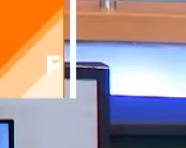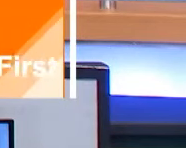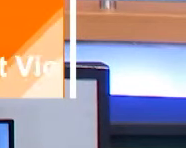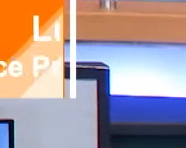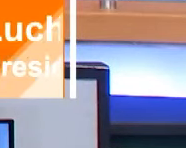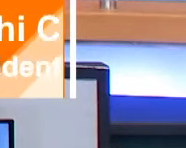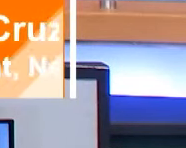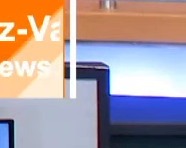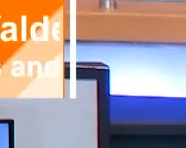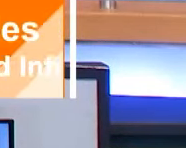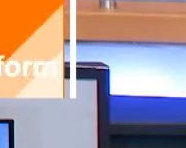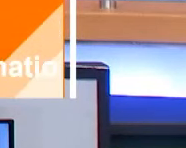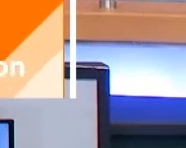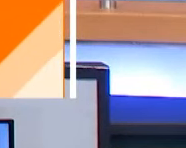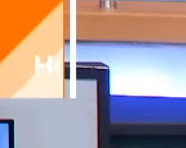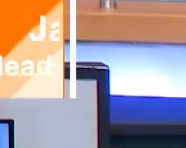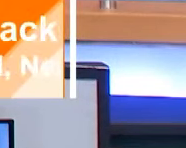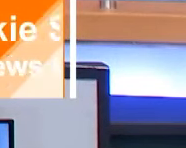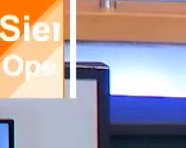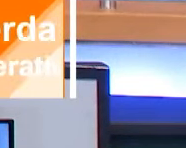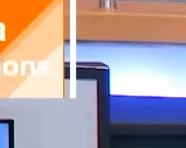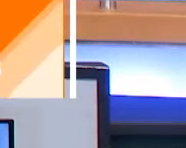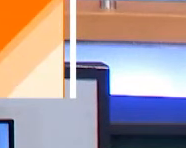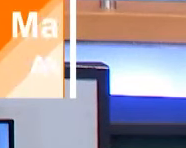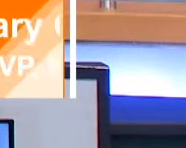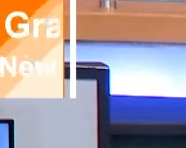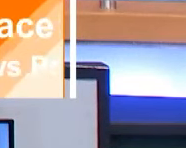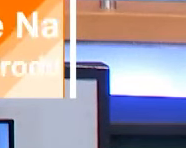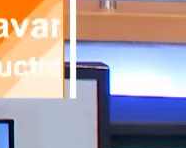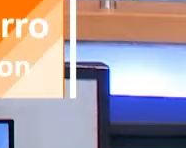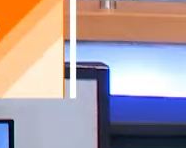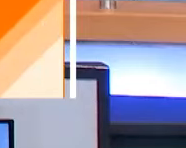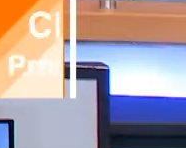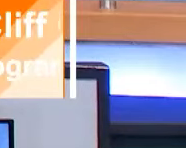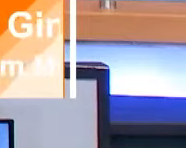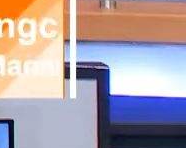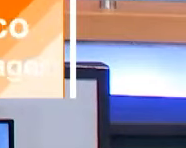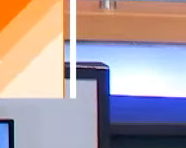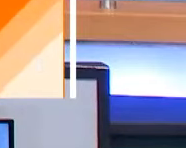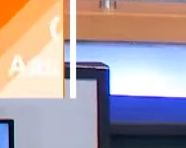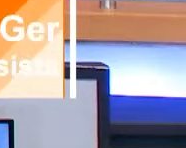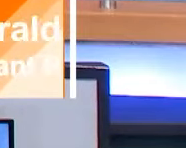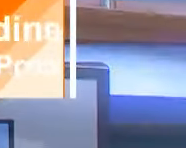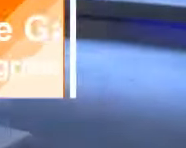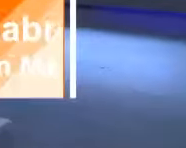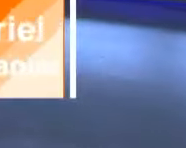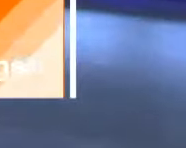kasangga sa pagbabalita. Ako naman si Jess De Los Santos. Magandang gabi, Pilipinas!